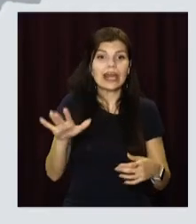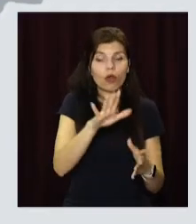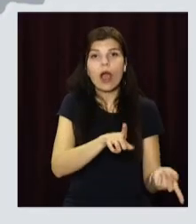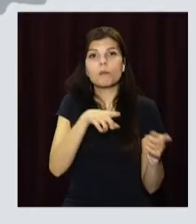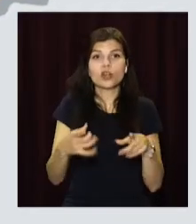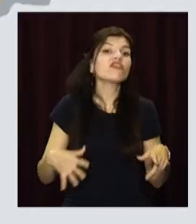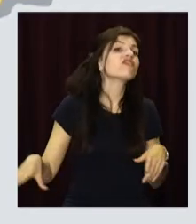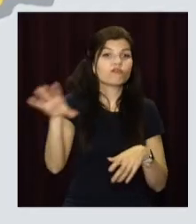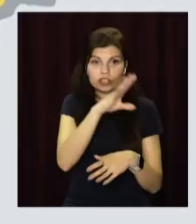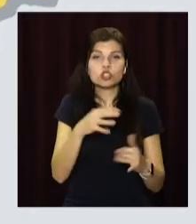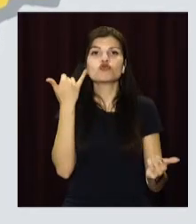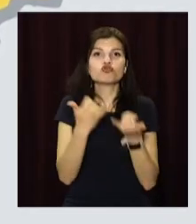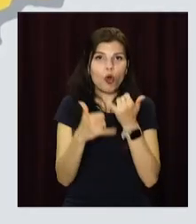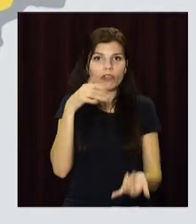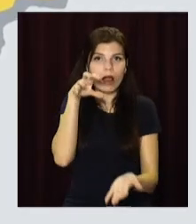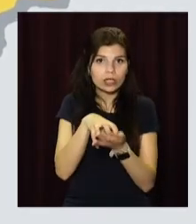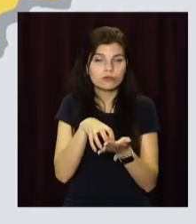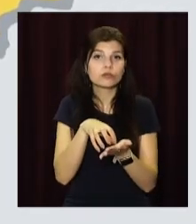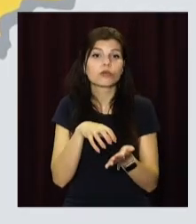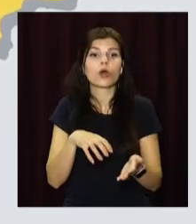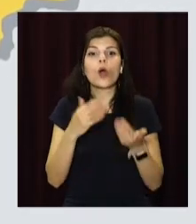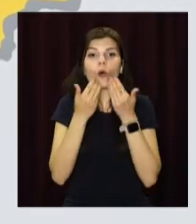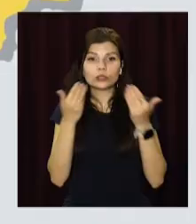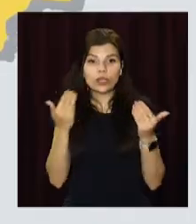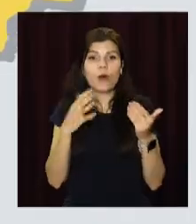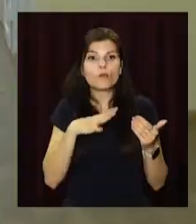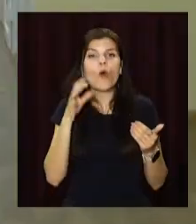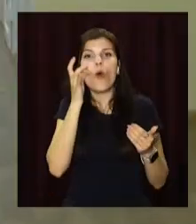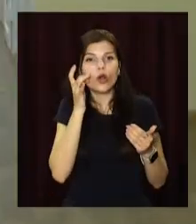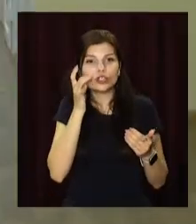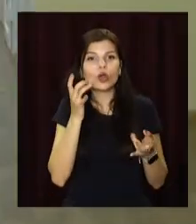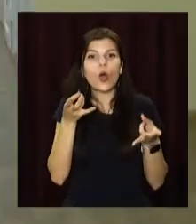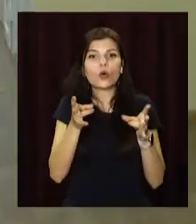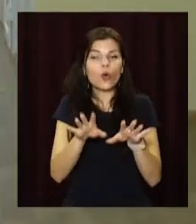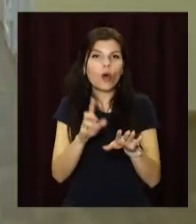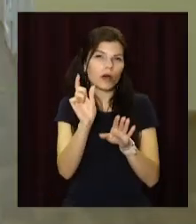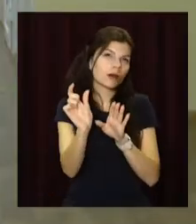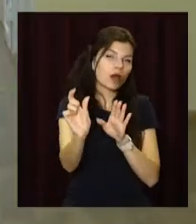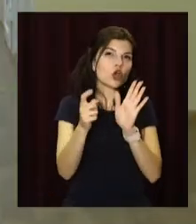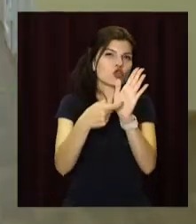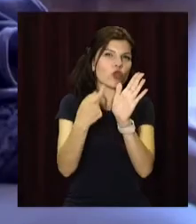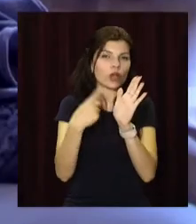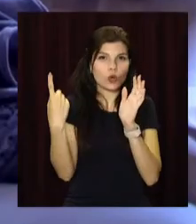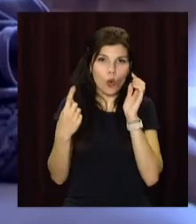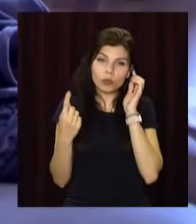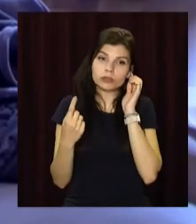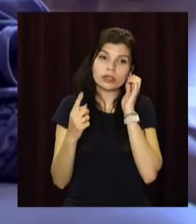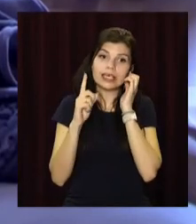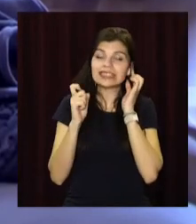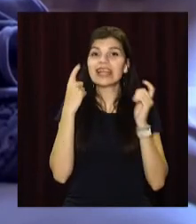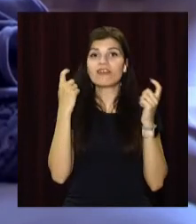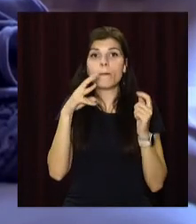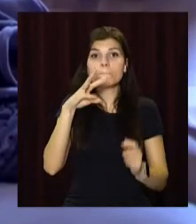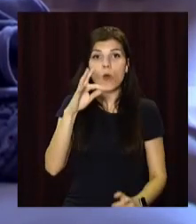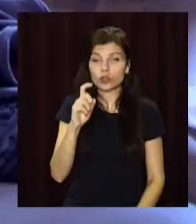перейшли до жовтої карантинної зони. Останньою помаранчеву зону залишила Донецька область. За інформацією МОЗ,